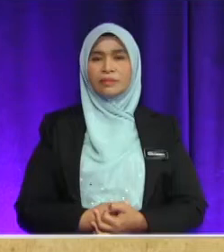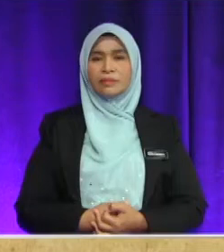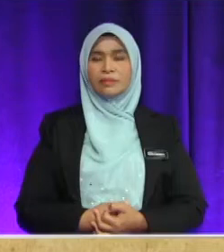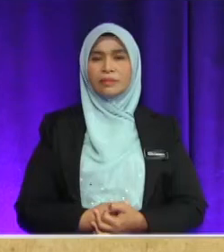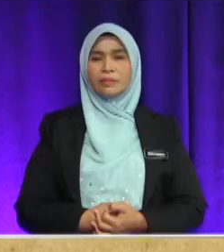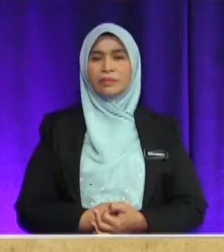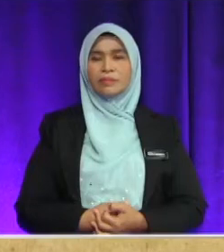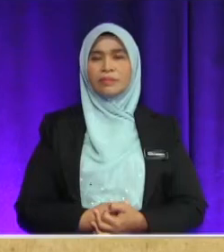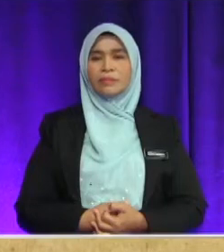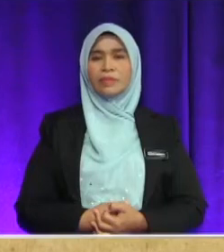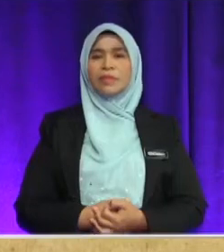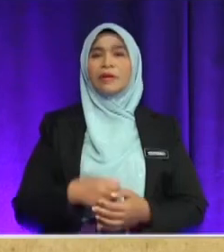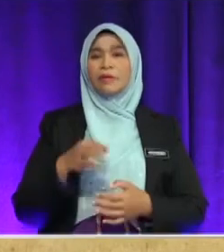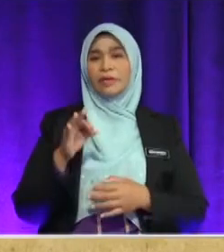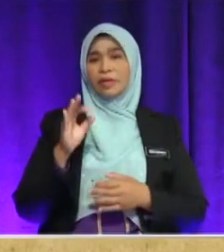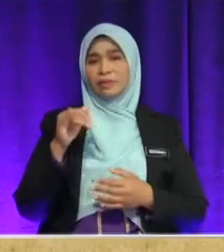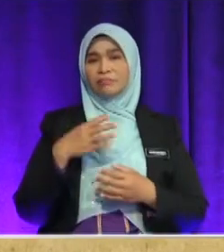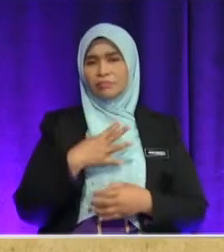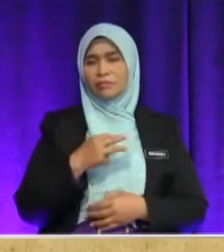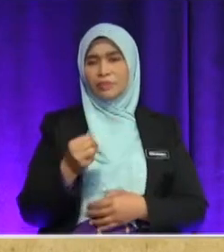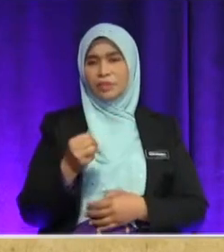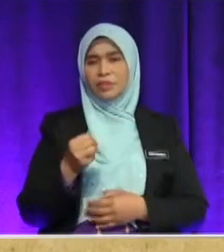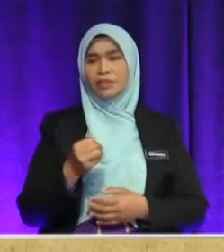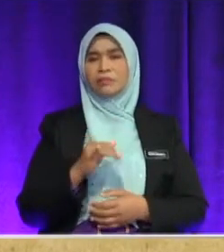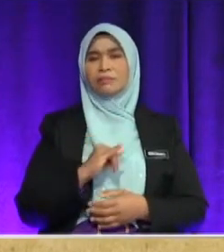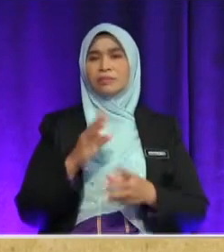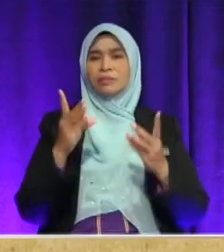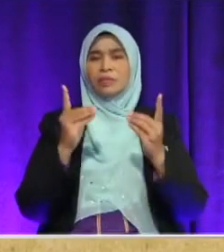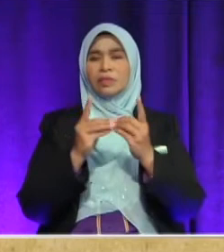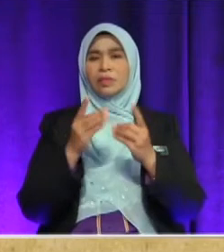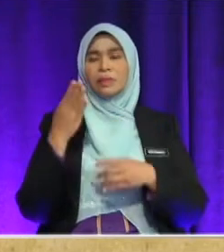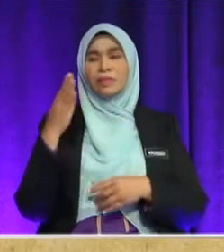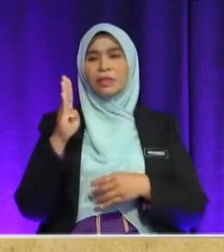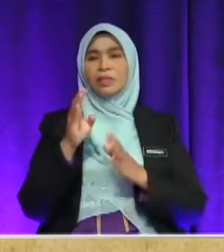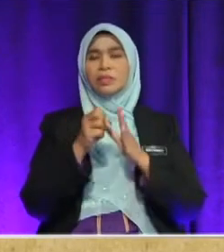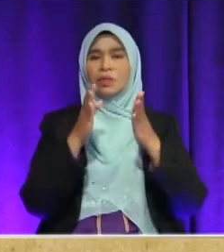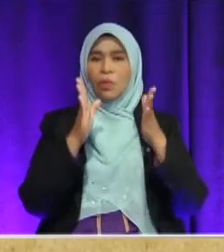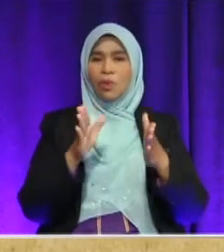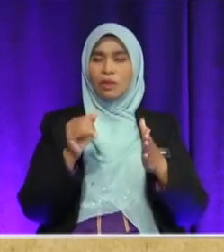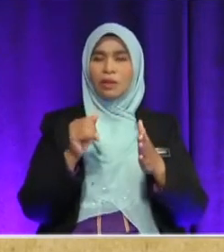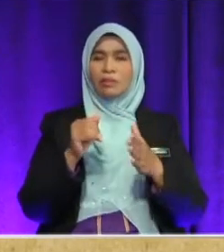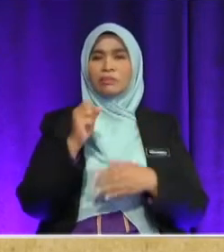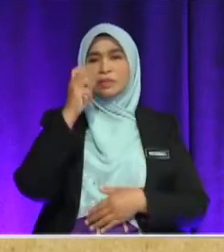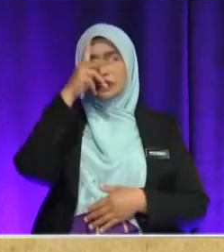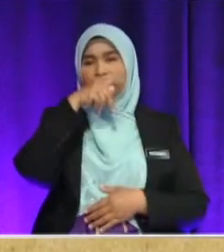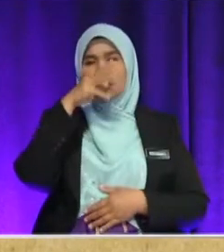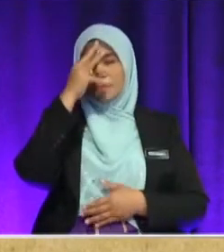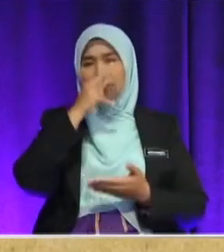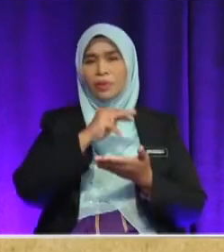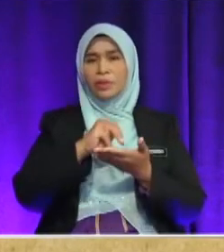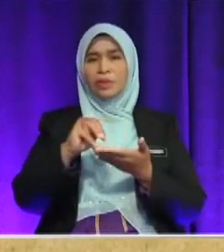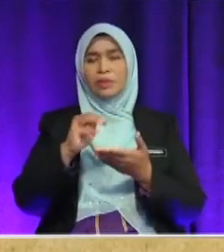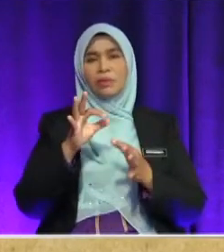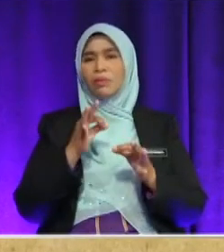Hai fakta menarik kalau gede yang saya jumpai love beliau merupakan seorang yang berakhlak mulia walaupun